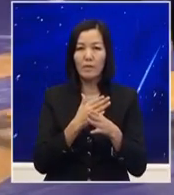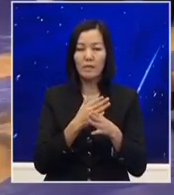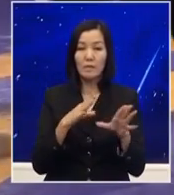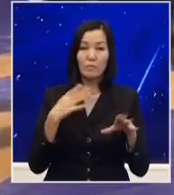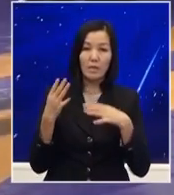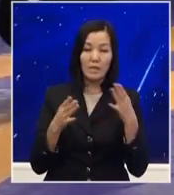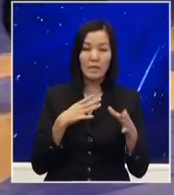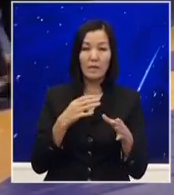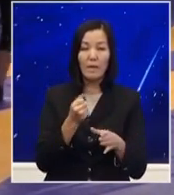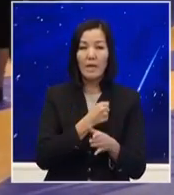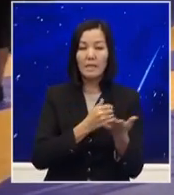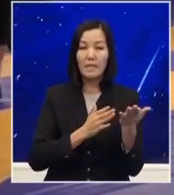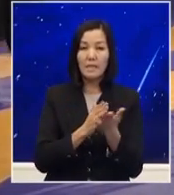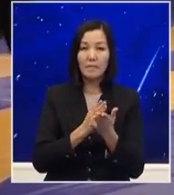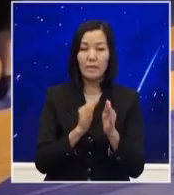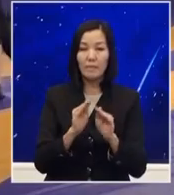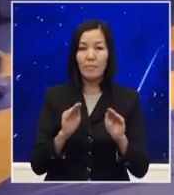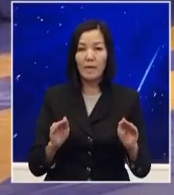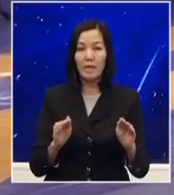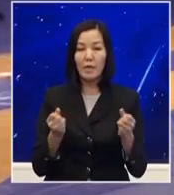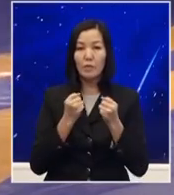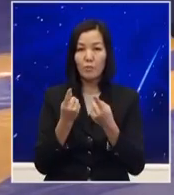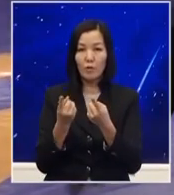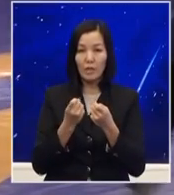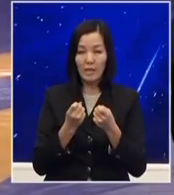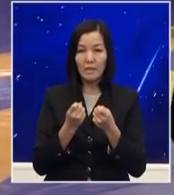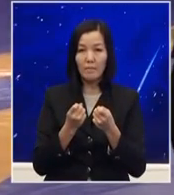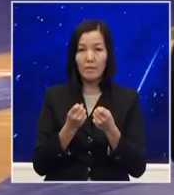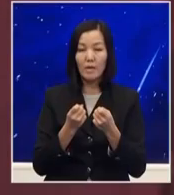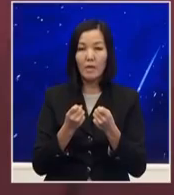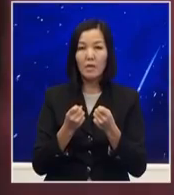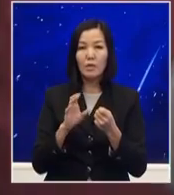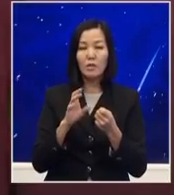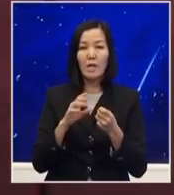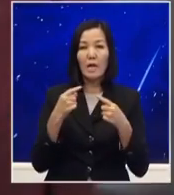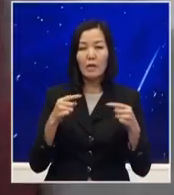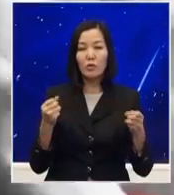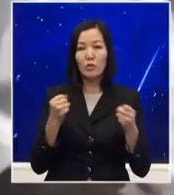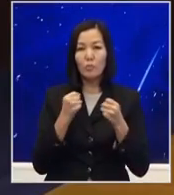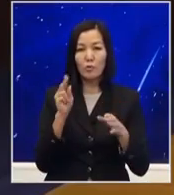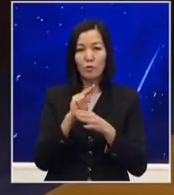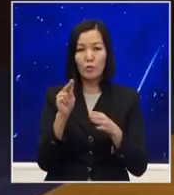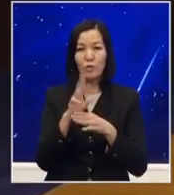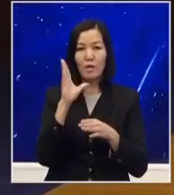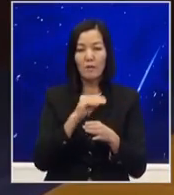жаттықтырамын. Сондай-ақ әскери қызметкерлердің балаларын спортқа тартып, дзюдо, самбо, гремплингке баулайым.